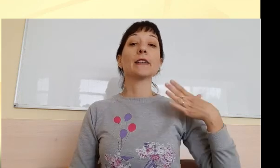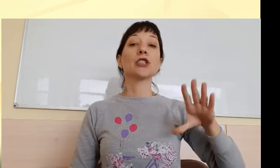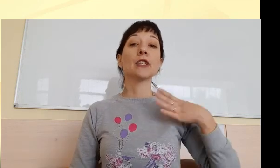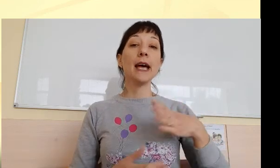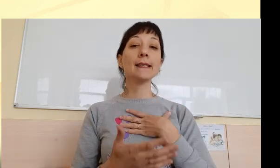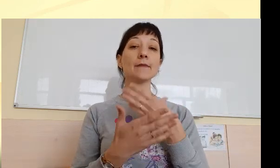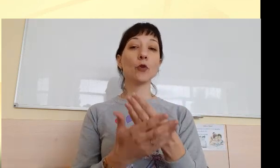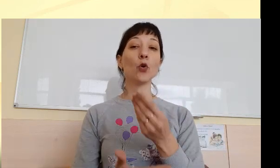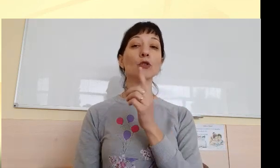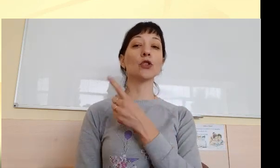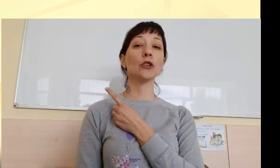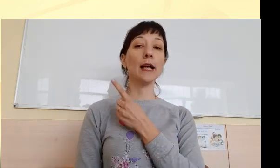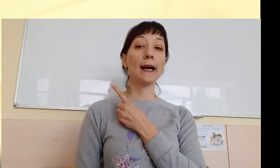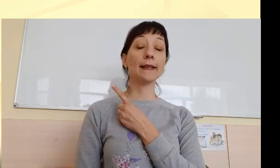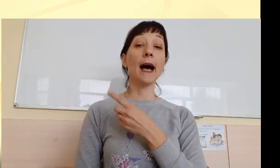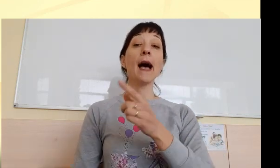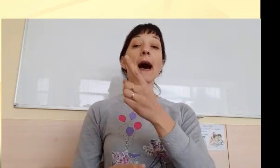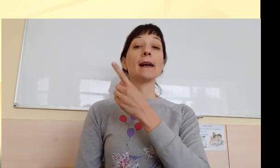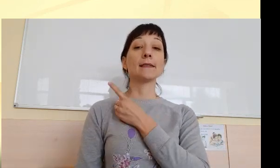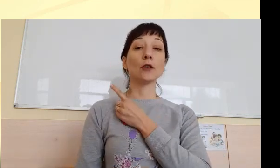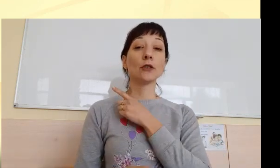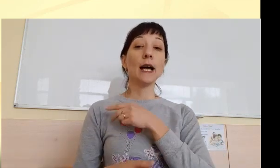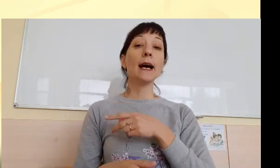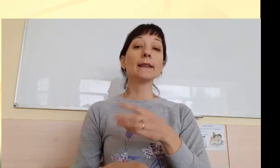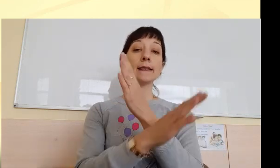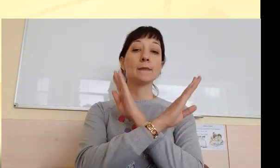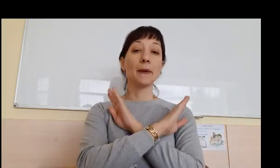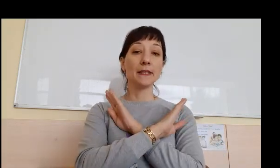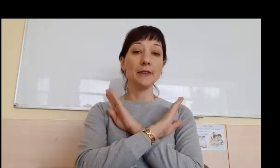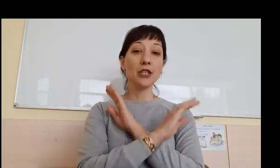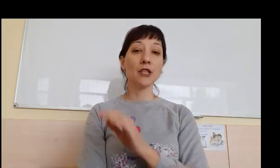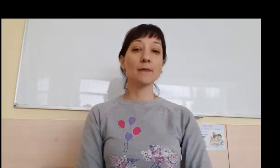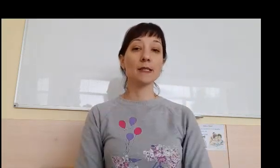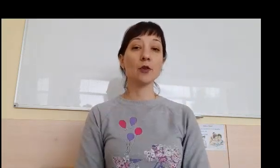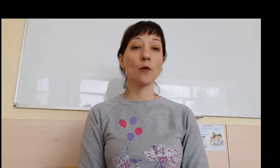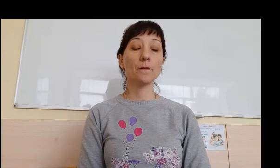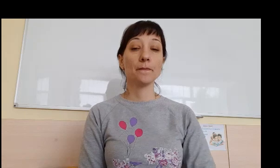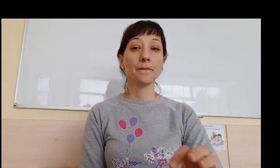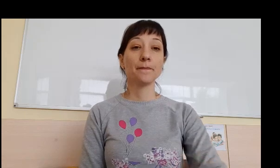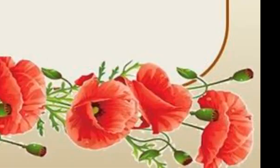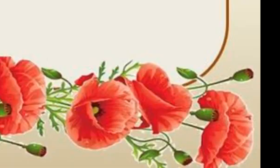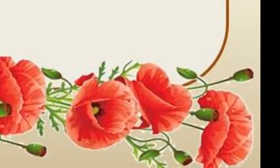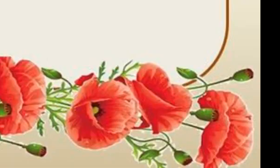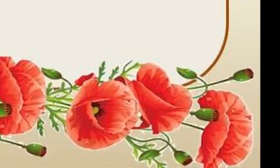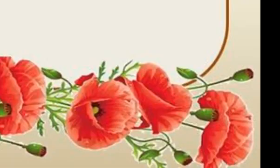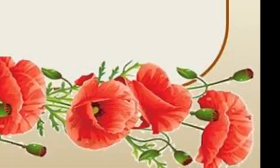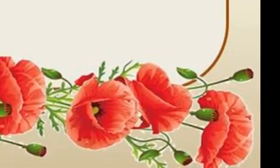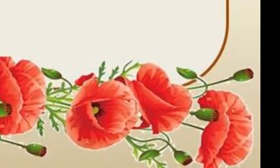Мати-мати жде свого солдата, а солдат спить вічним сном.